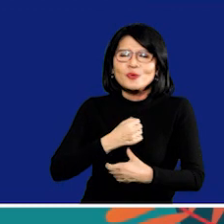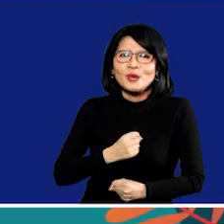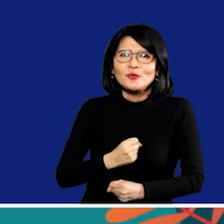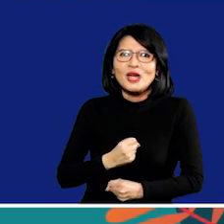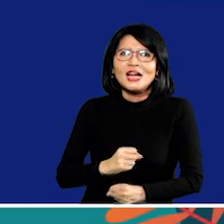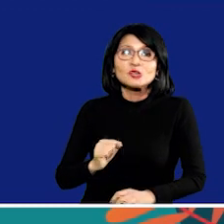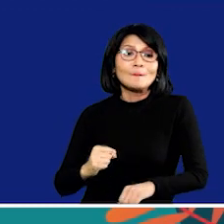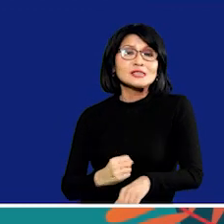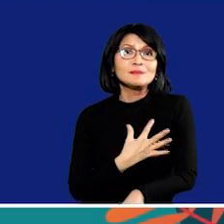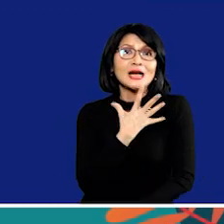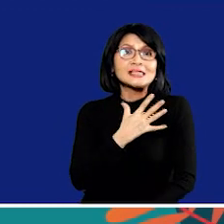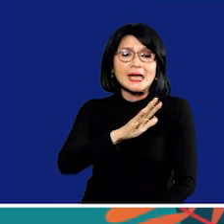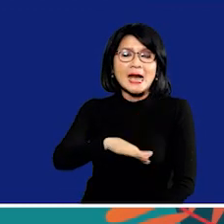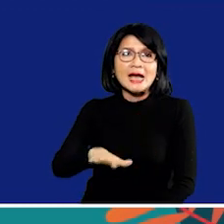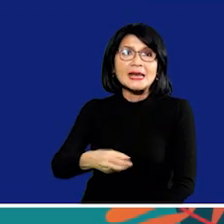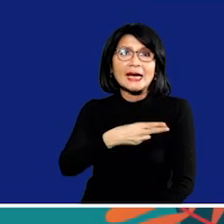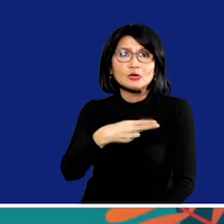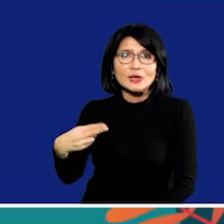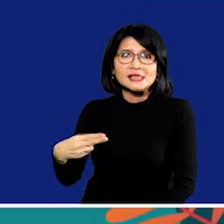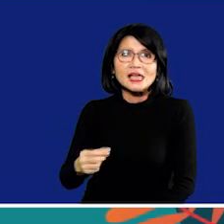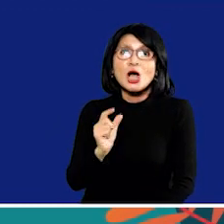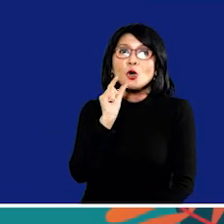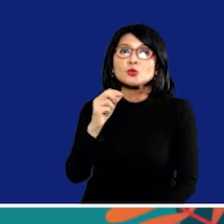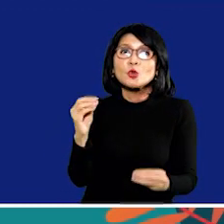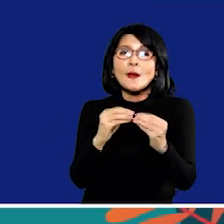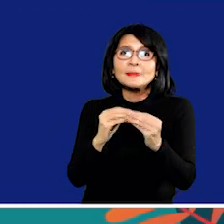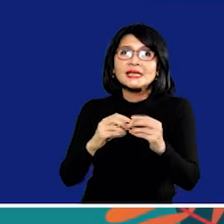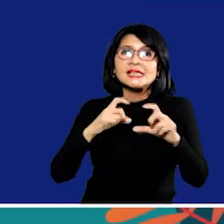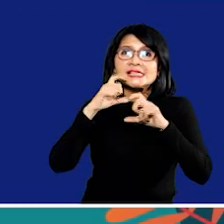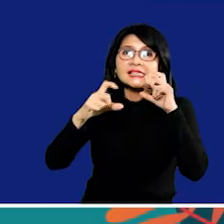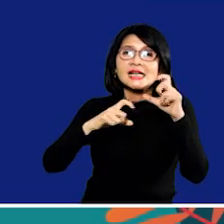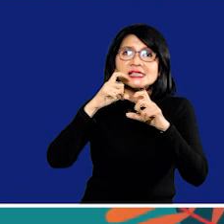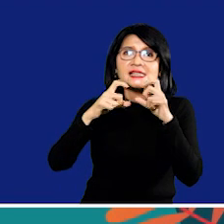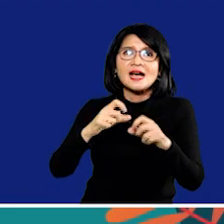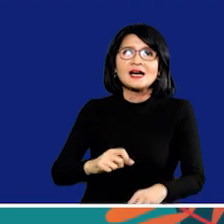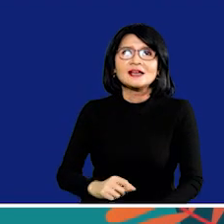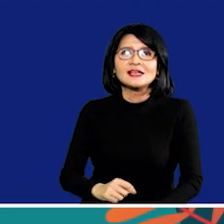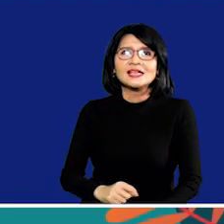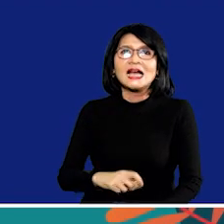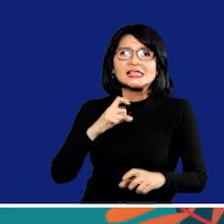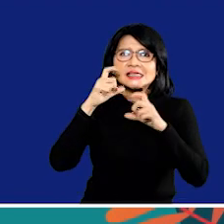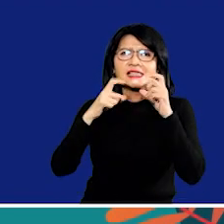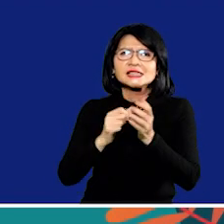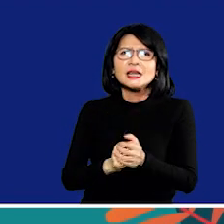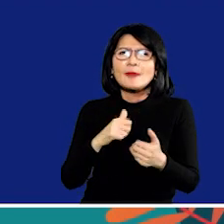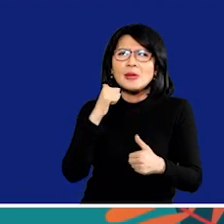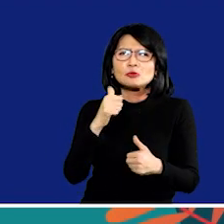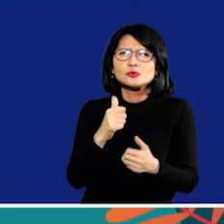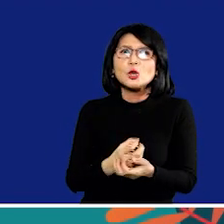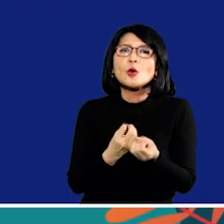mudah-mudahan kegiatan ini juga bisa menginspirasi anak-anak Indonesia untuk buat cerita-cerita dongeng yang